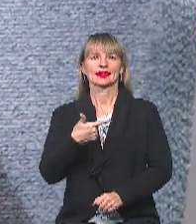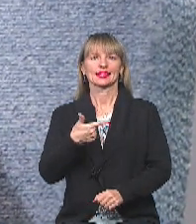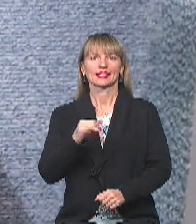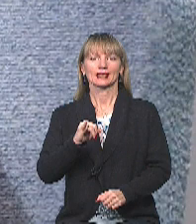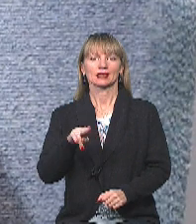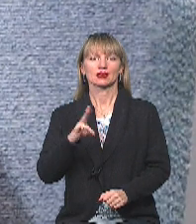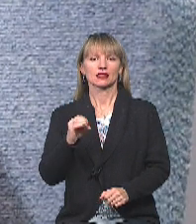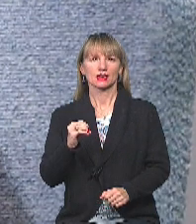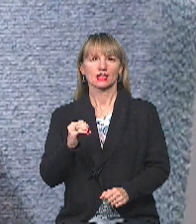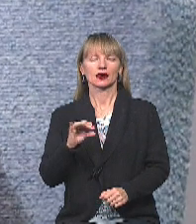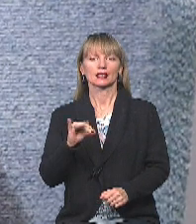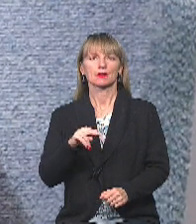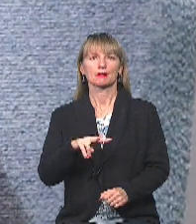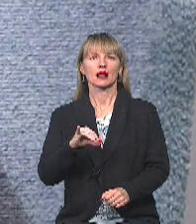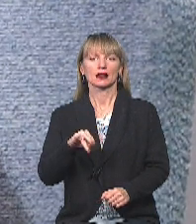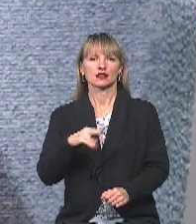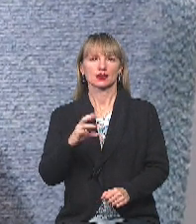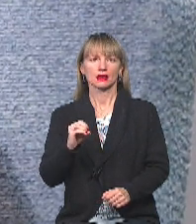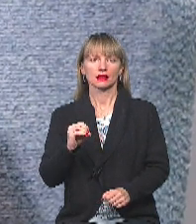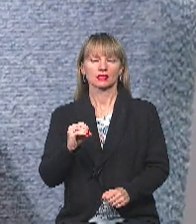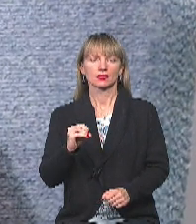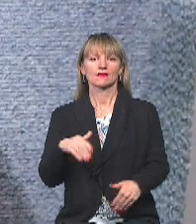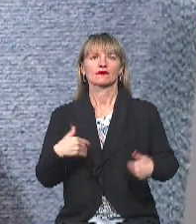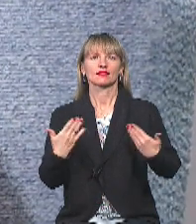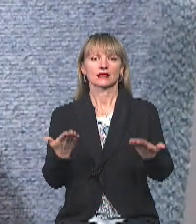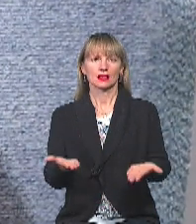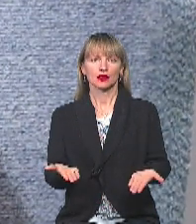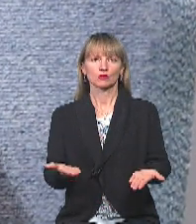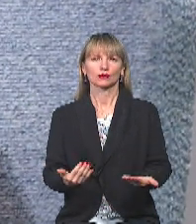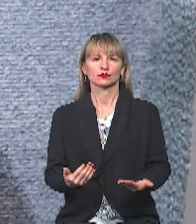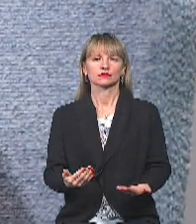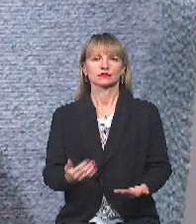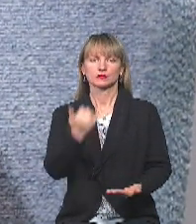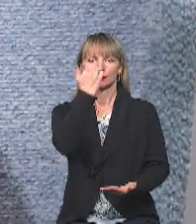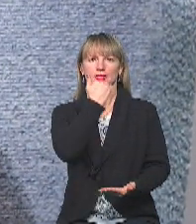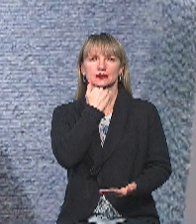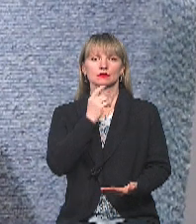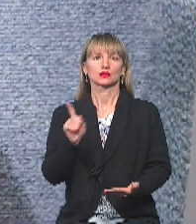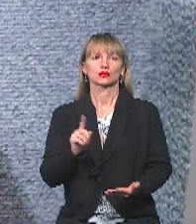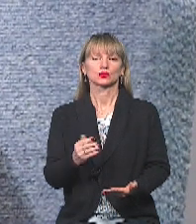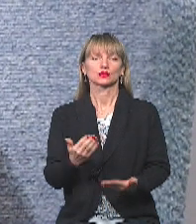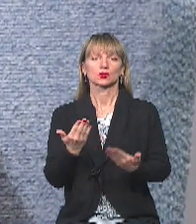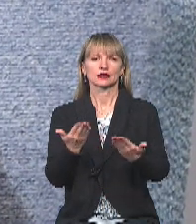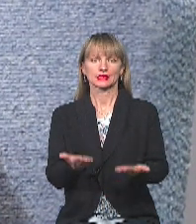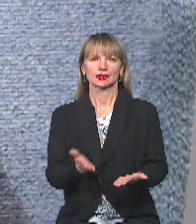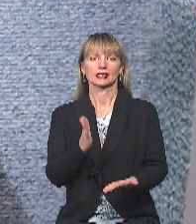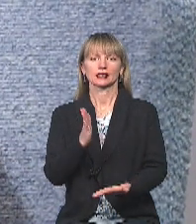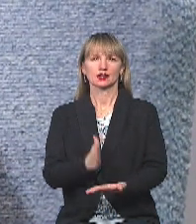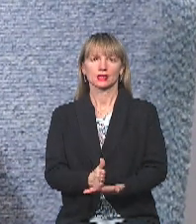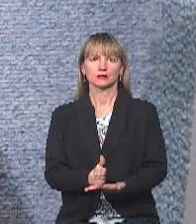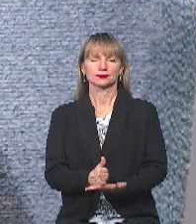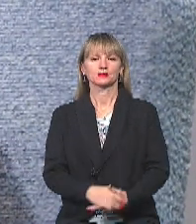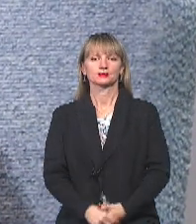гідне і плідне. Вітаємо. Спасибі, що ти є.